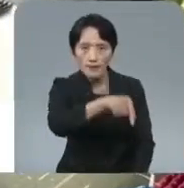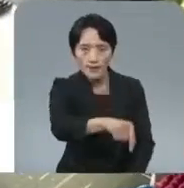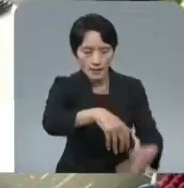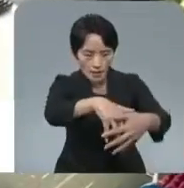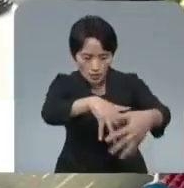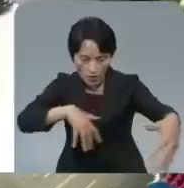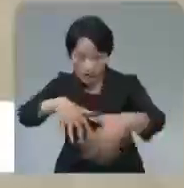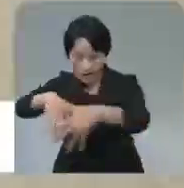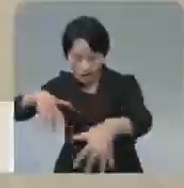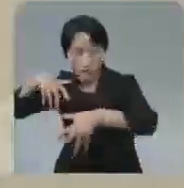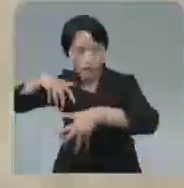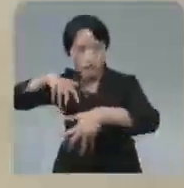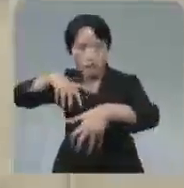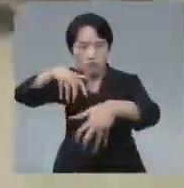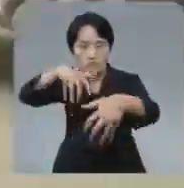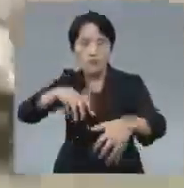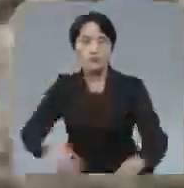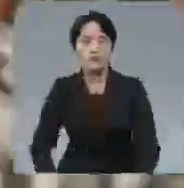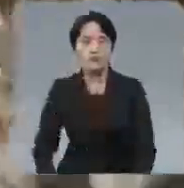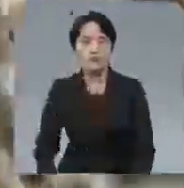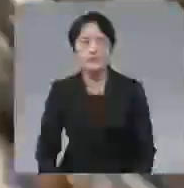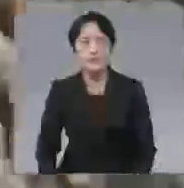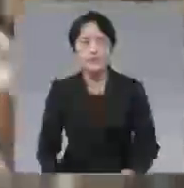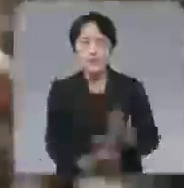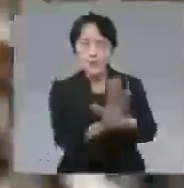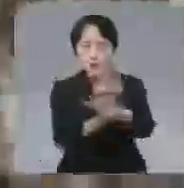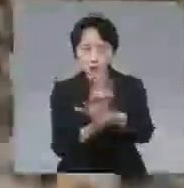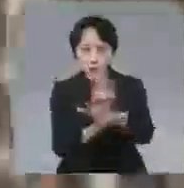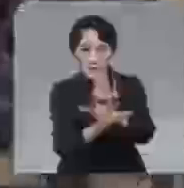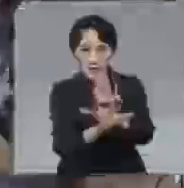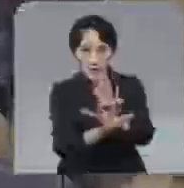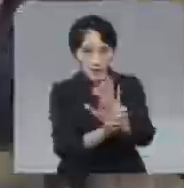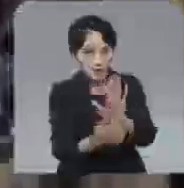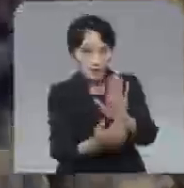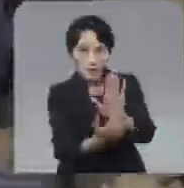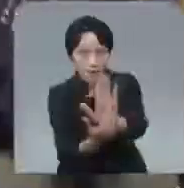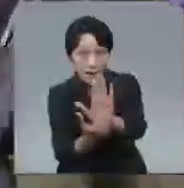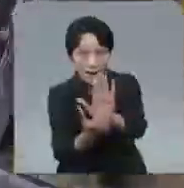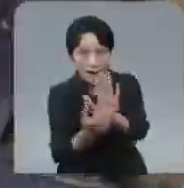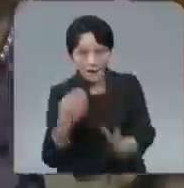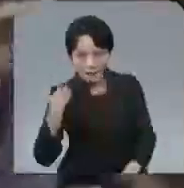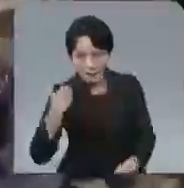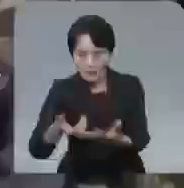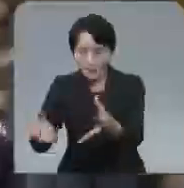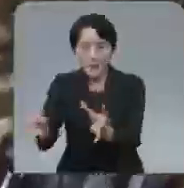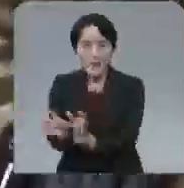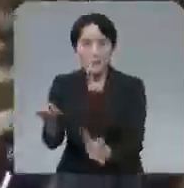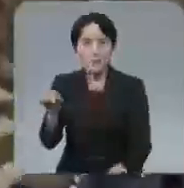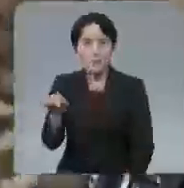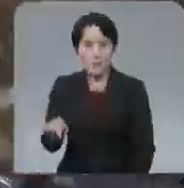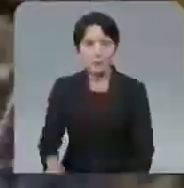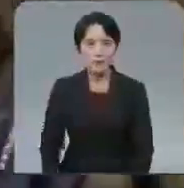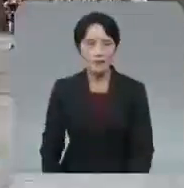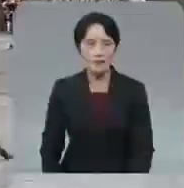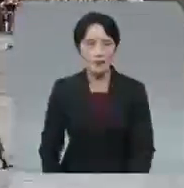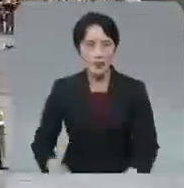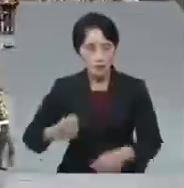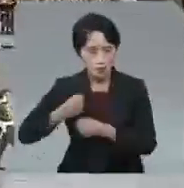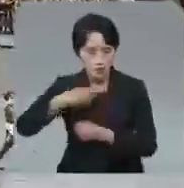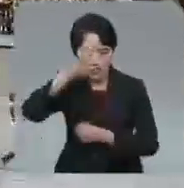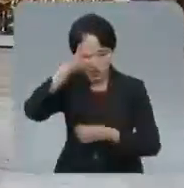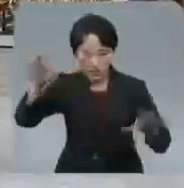ます韓国軍当局は軍事パレードは9日午前0時からおよそ1時間